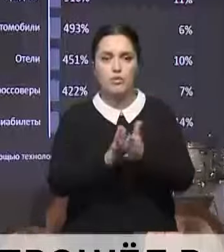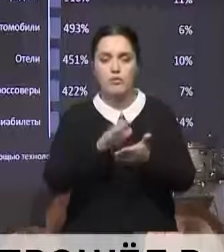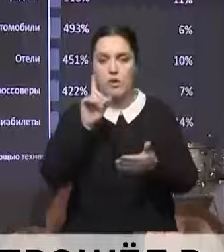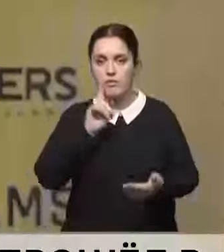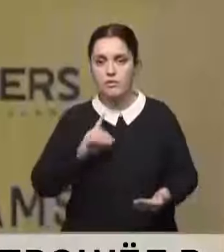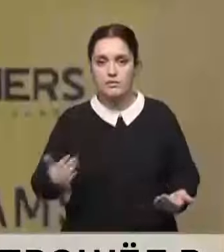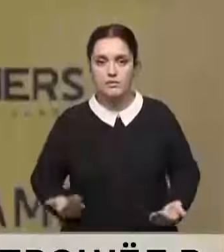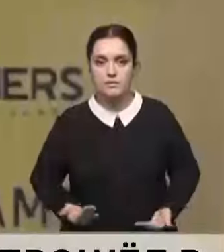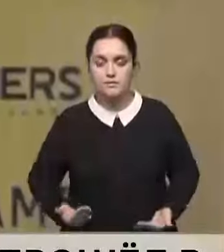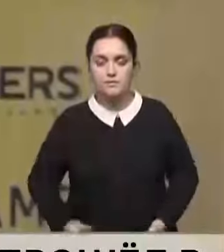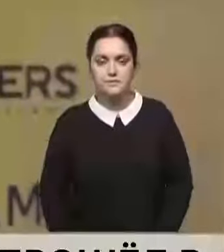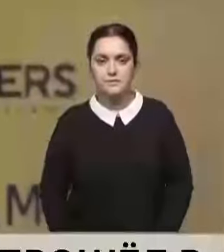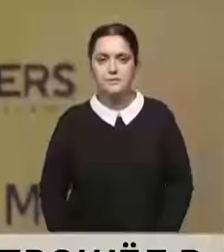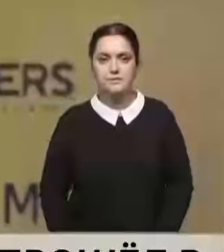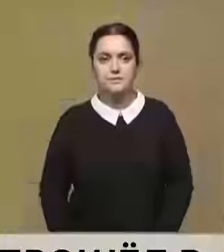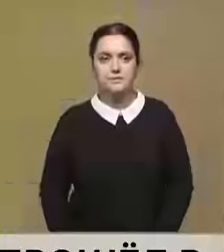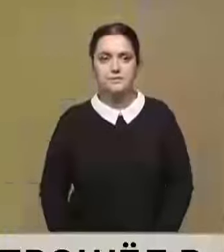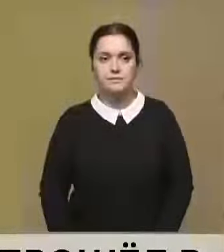проживания.